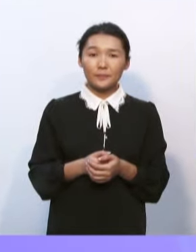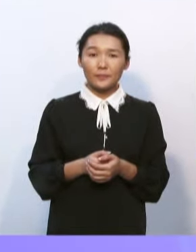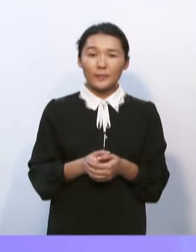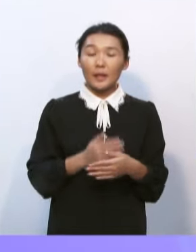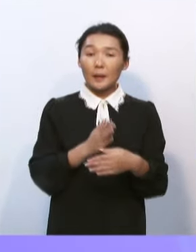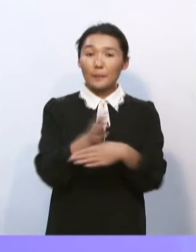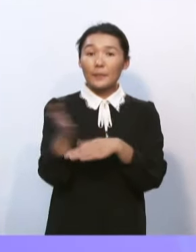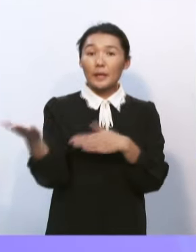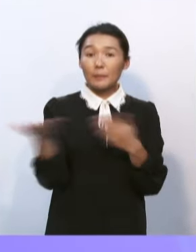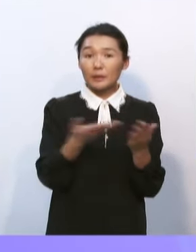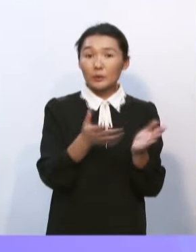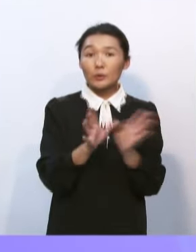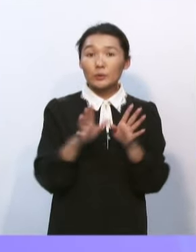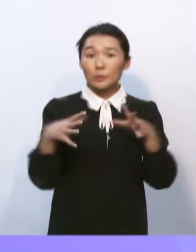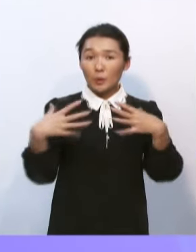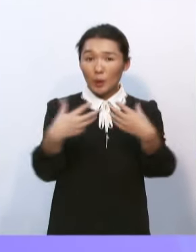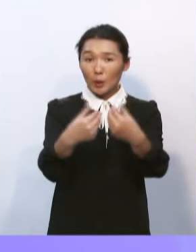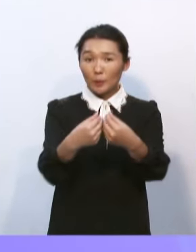Мейман дос үй бүлө.